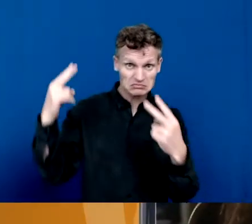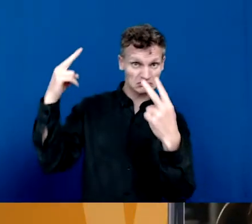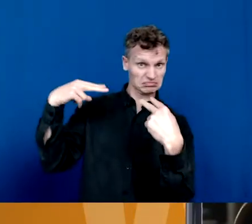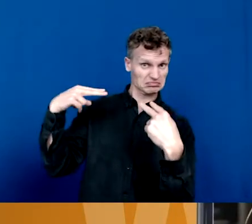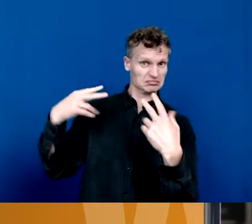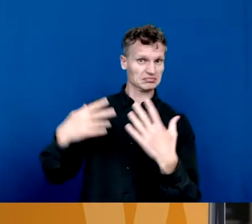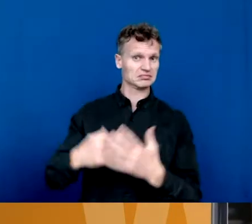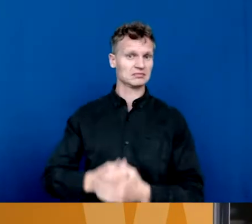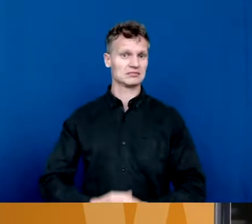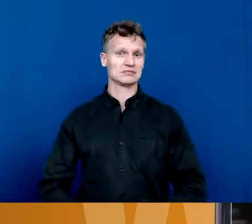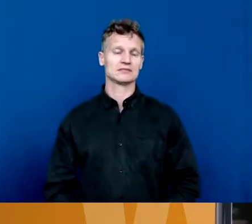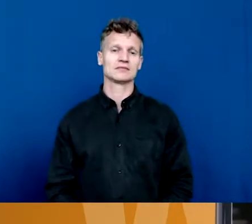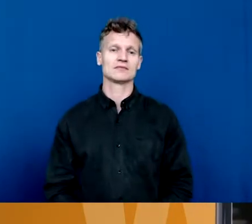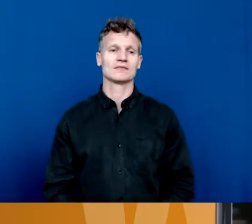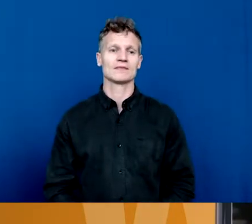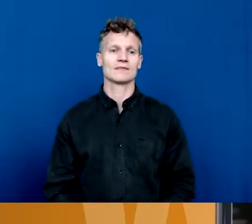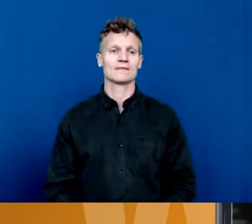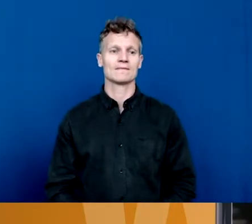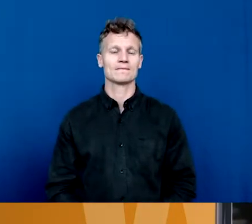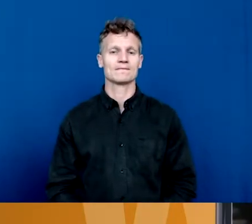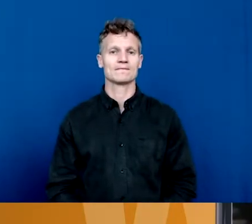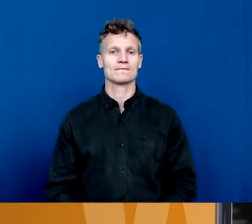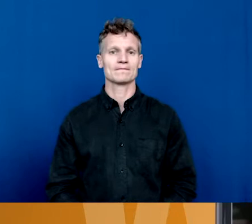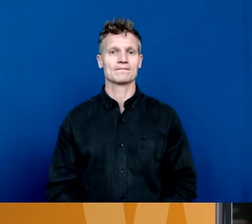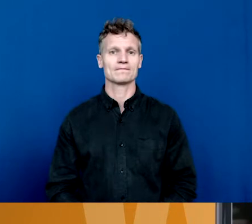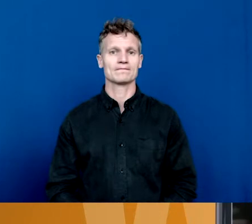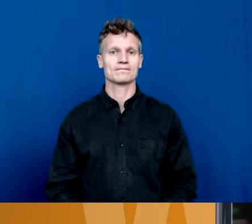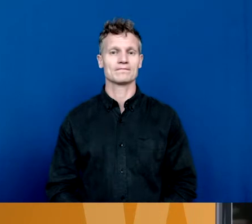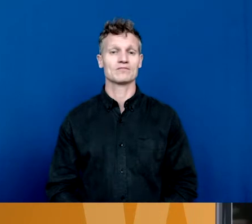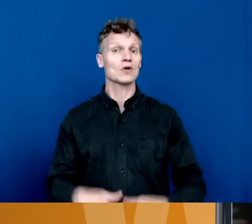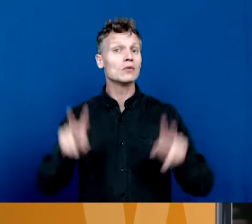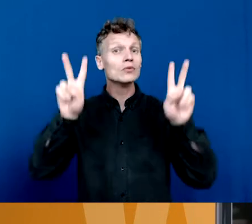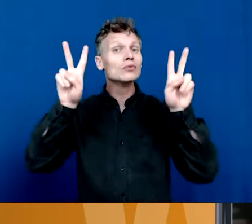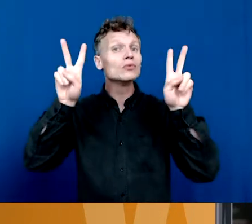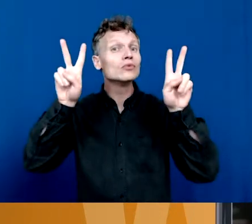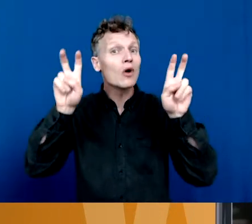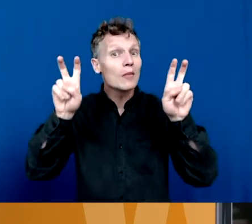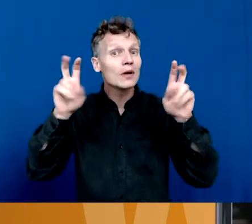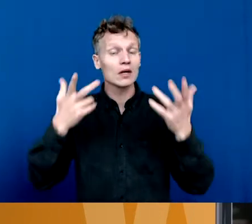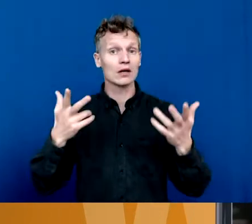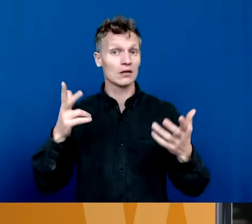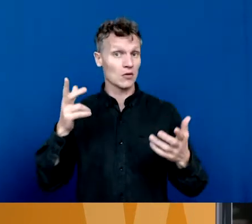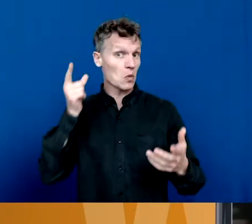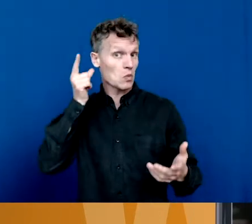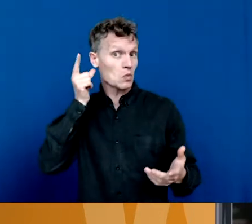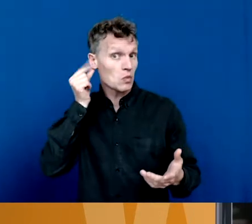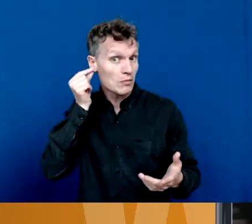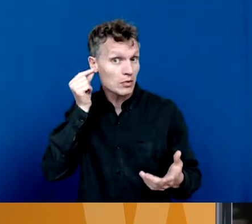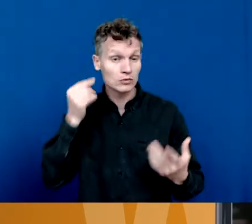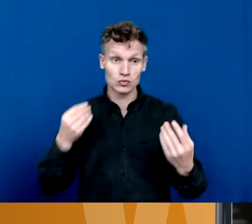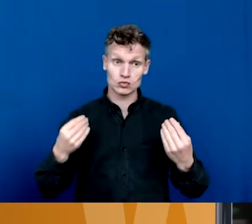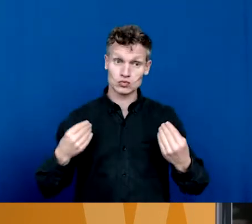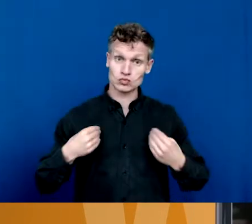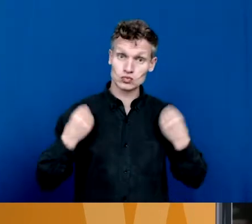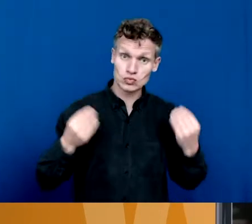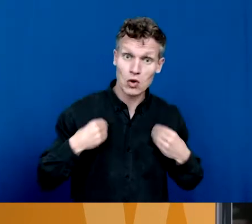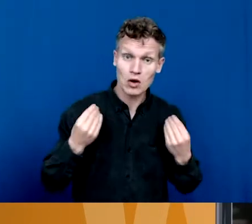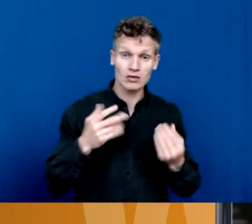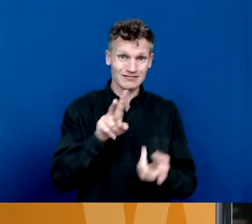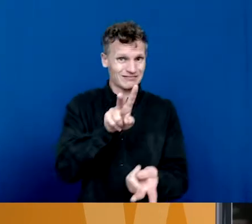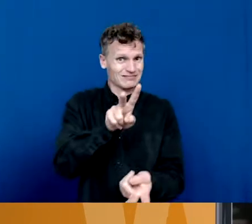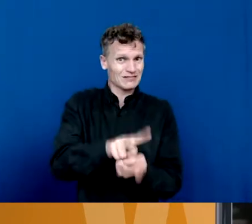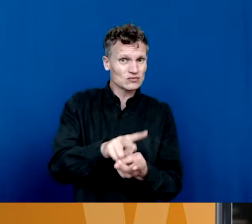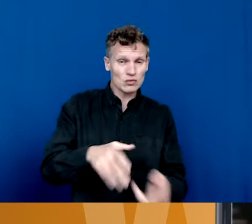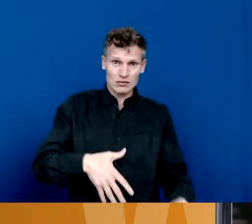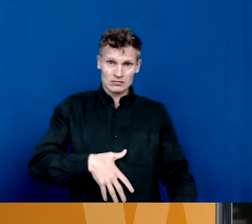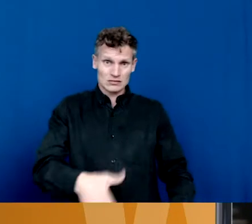When we talk about the sexual health, Lorsque nous parlons de santé sexuelle et de droits reproductifs des femmes, en particulier des